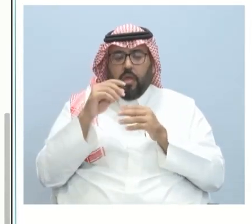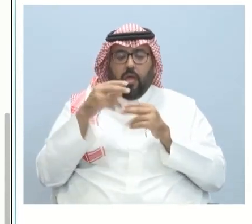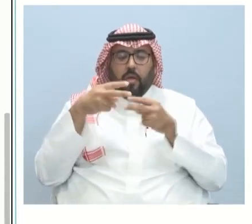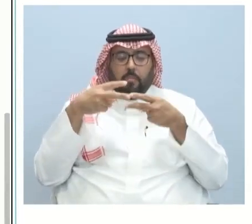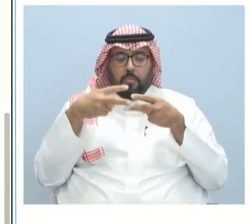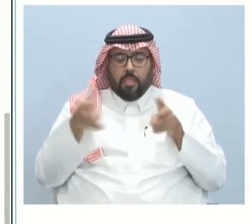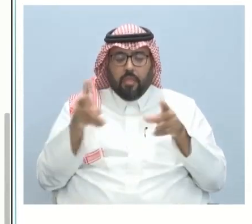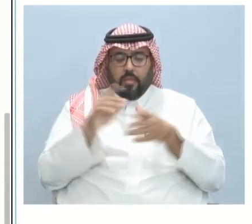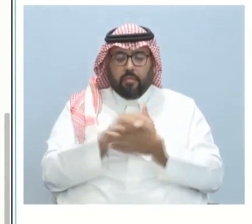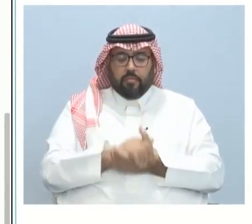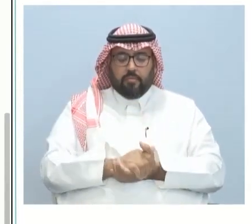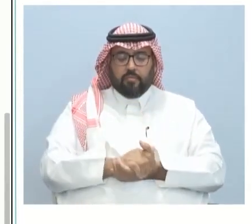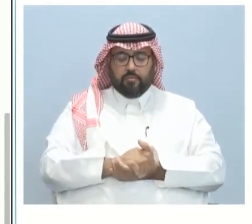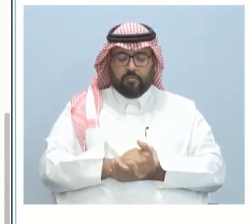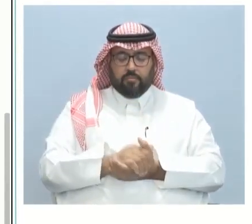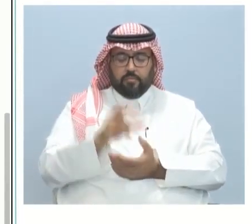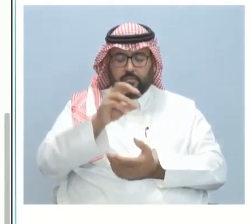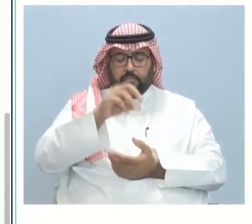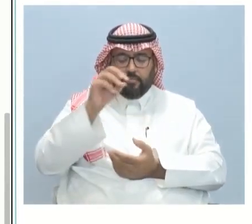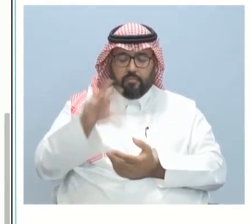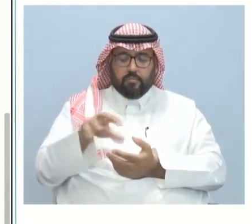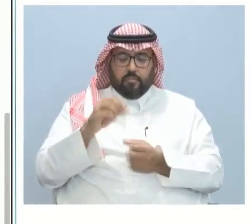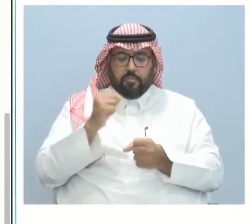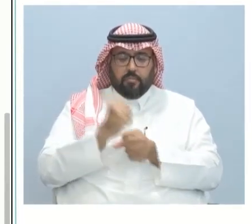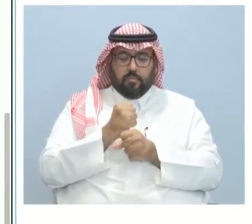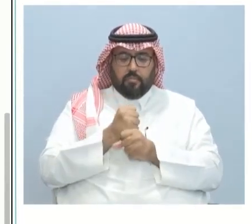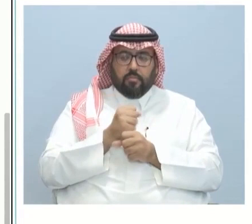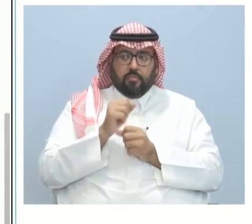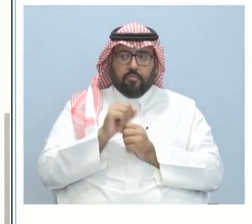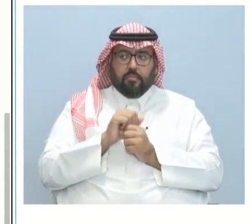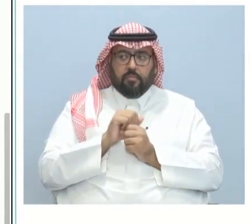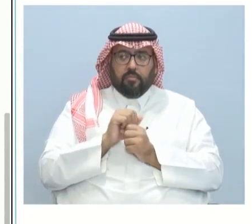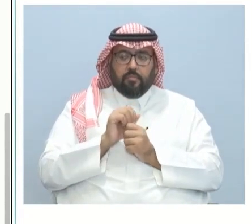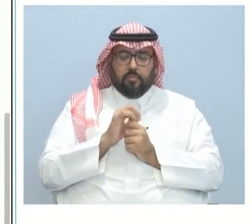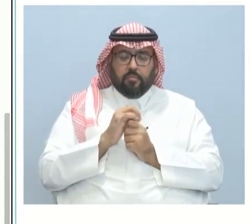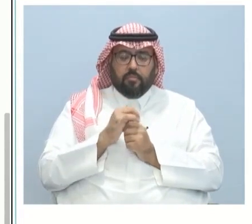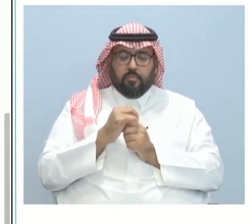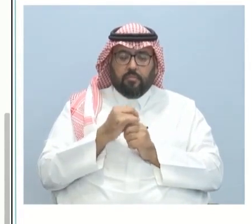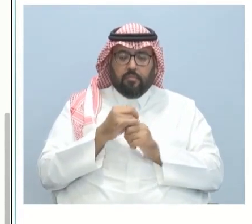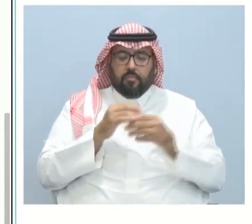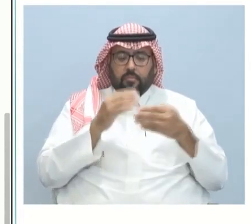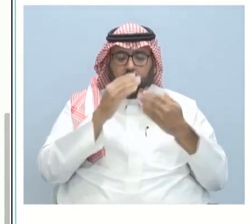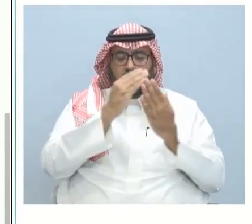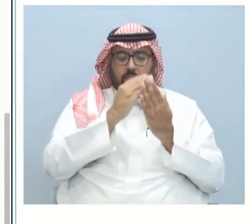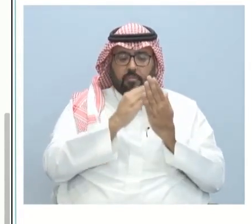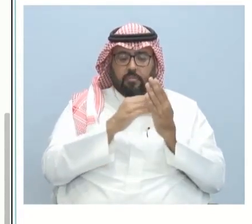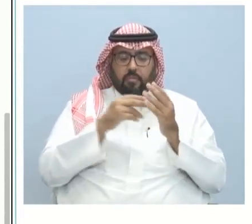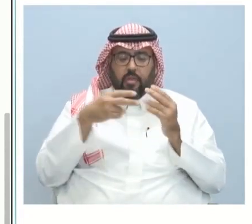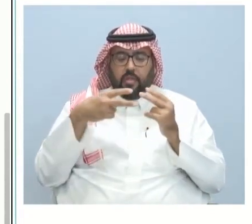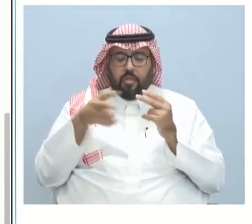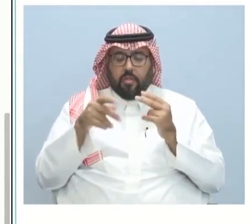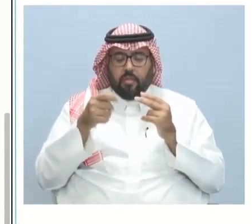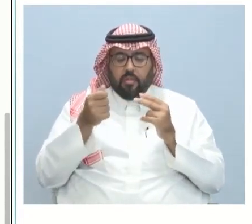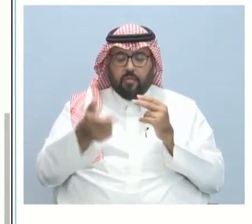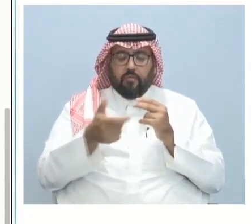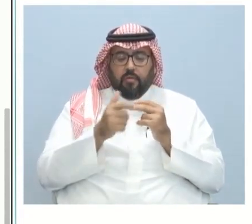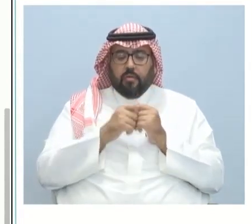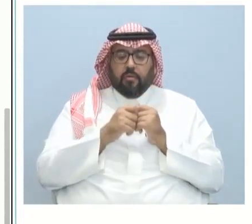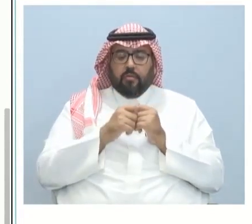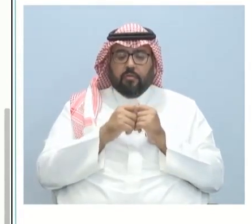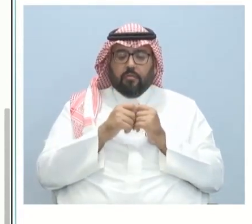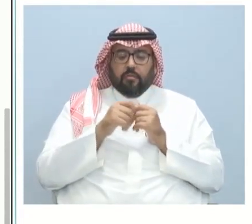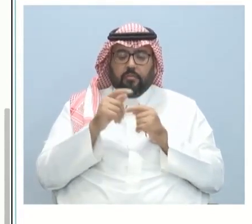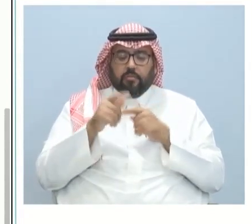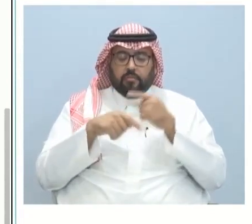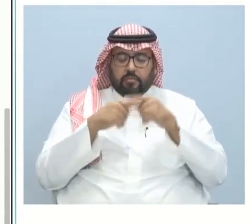بدات ونفلها في مساحه العمل ثم في فئات نظام الدفع نسحب لبن التحرك